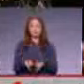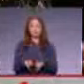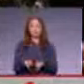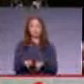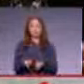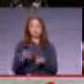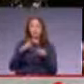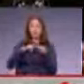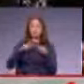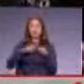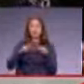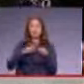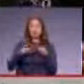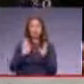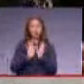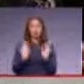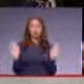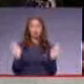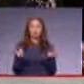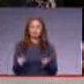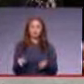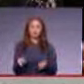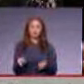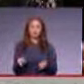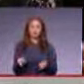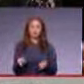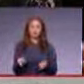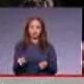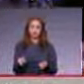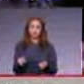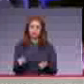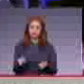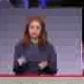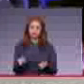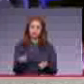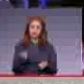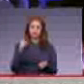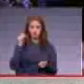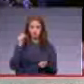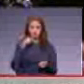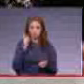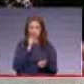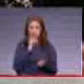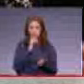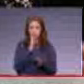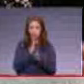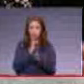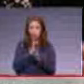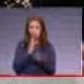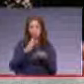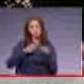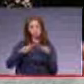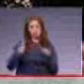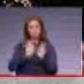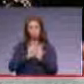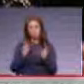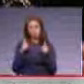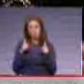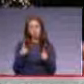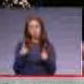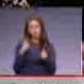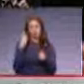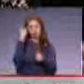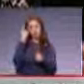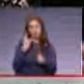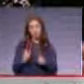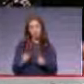وقلوبنا صفيت وخلاص خلاص ما دام صفيت. علاقتك بنادية جندي النهارده ازاي؟ فل الفل. اتصالحتوا خلاص؟ ما